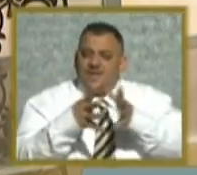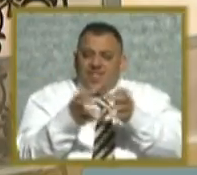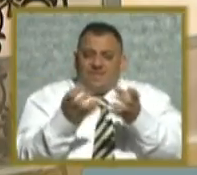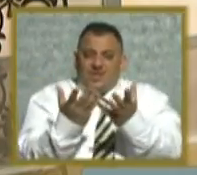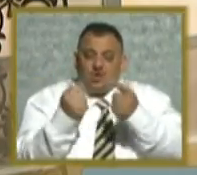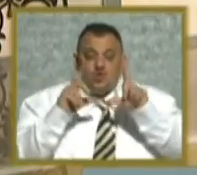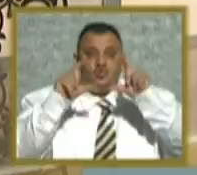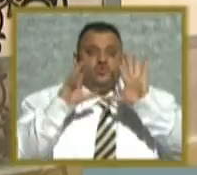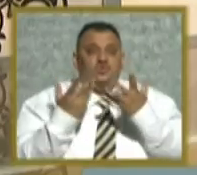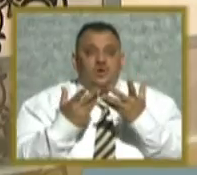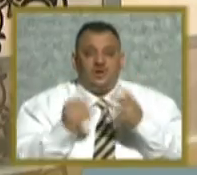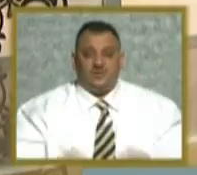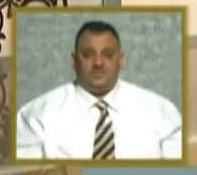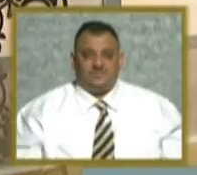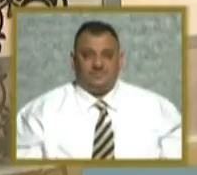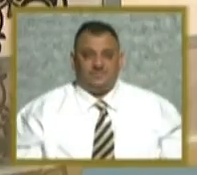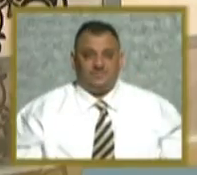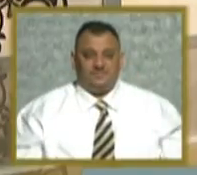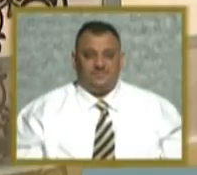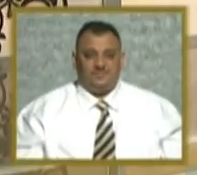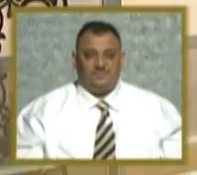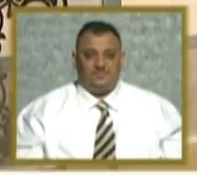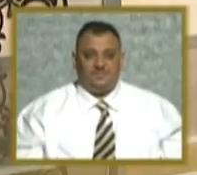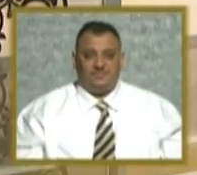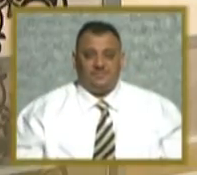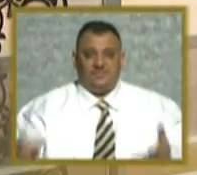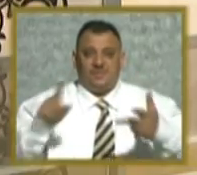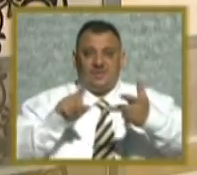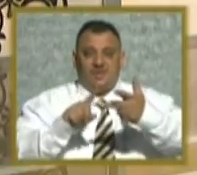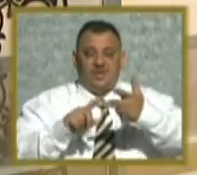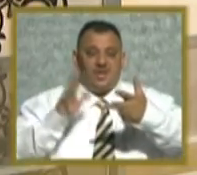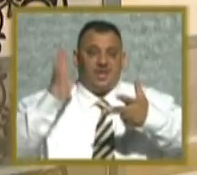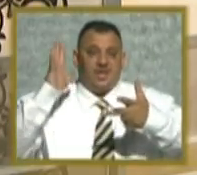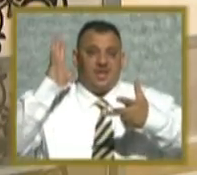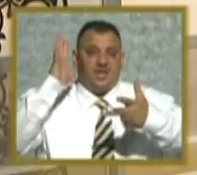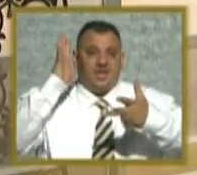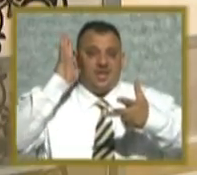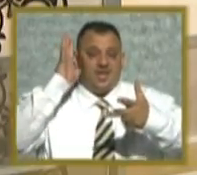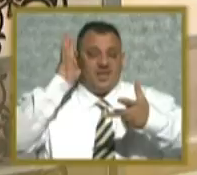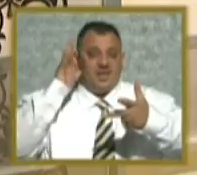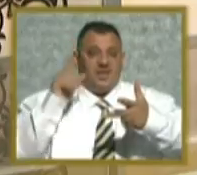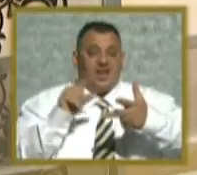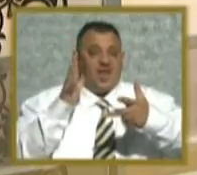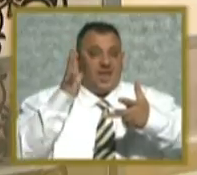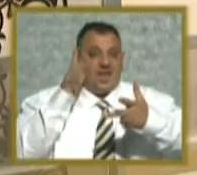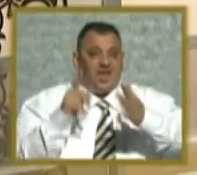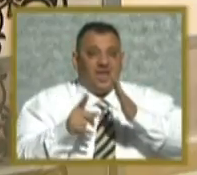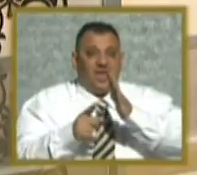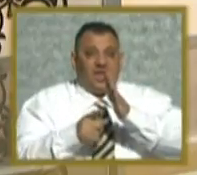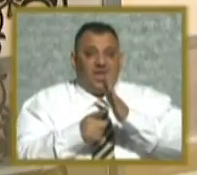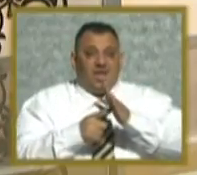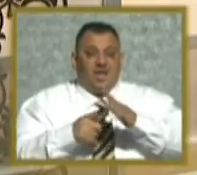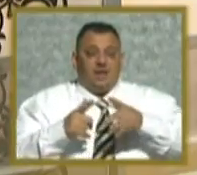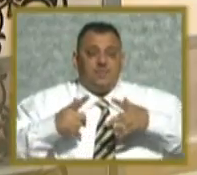الصور. طيب يا أبا علي، في الصلاة بالنسبة لللبس إن كان بنطالا